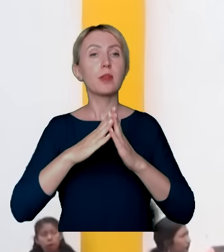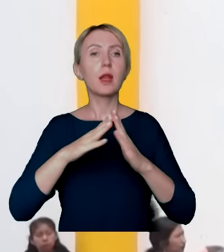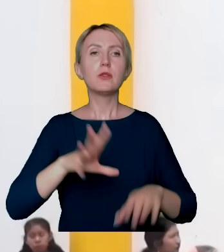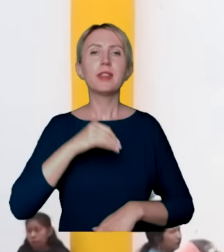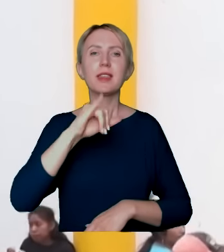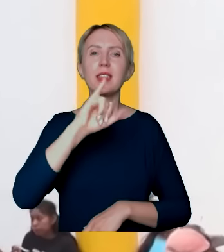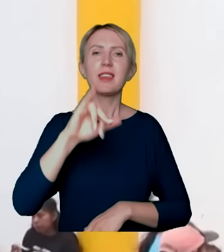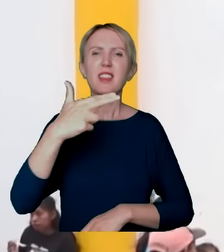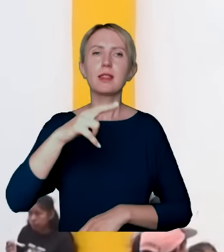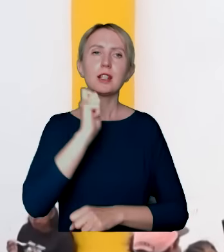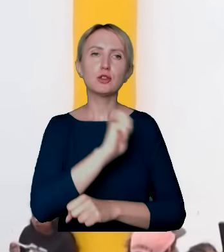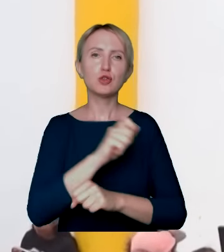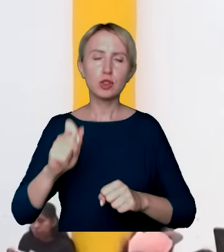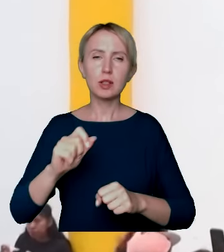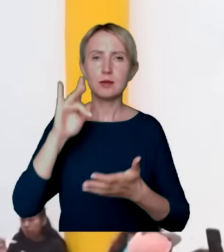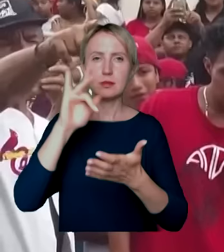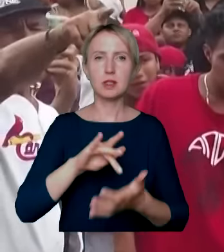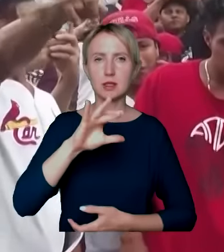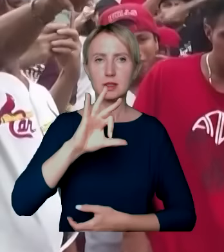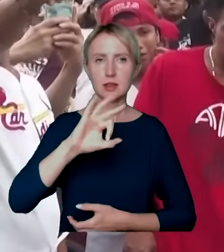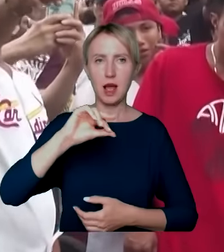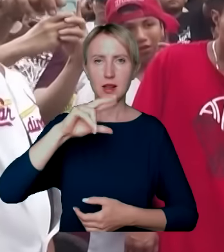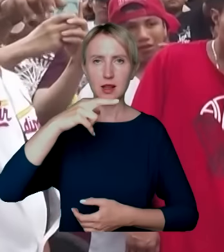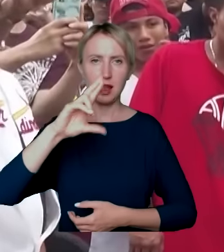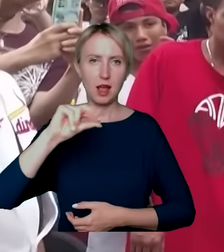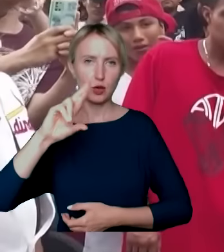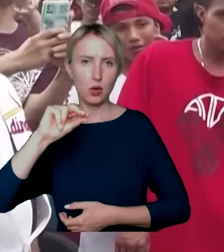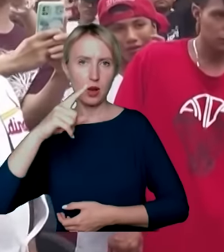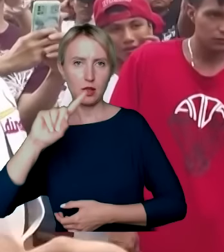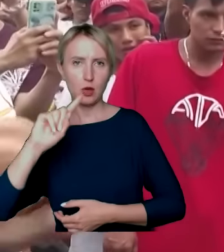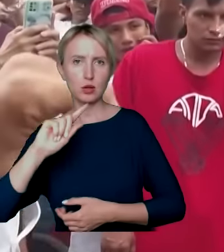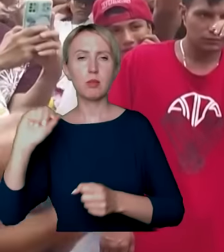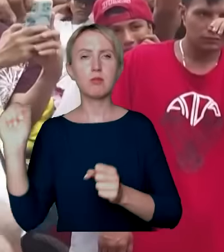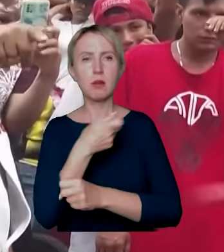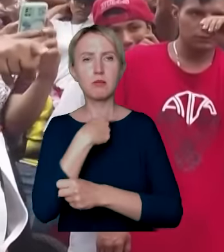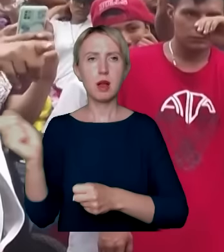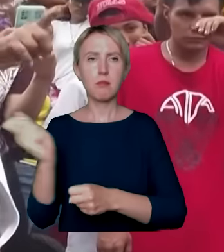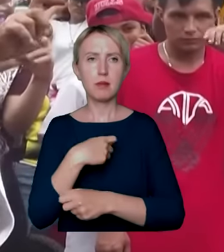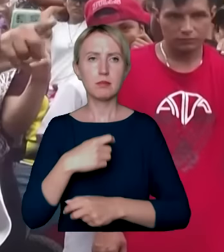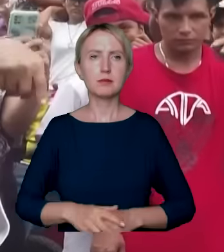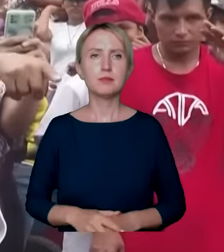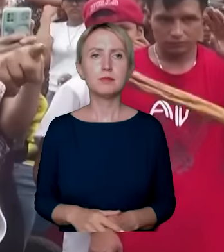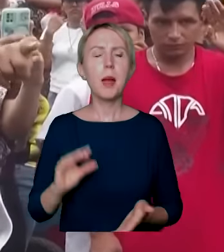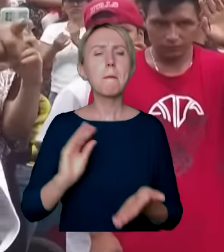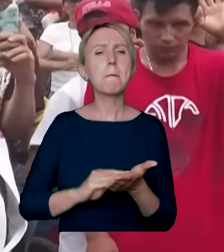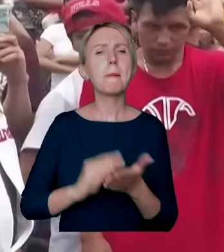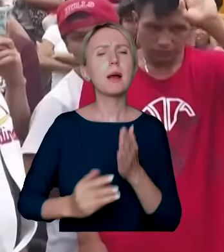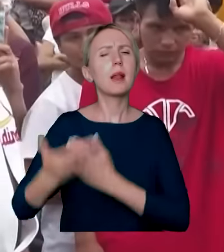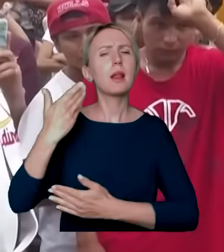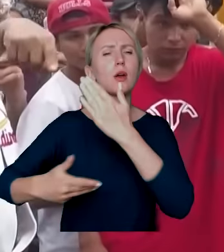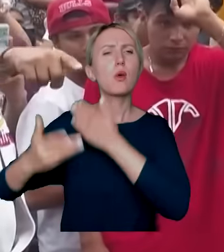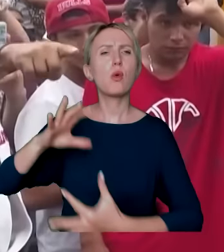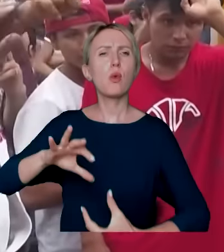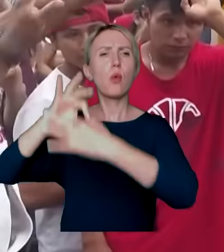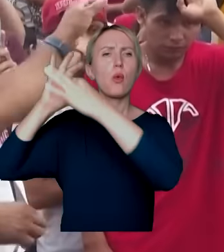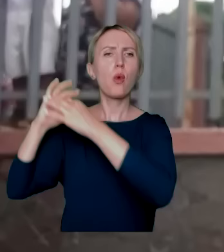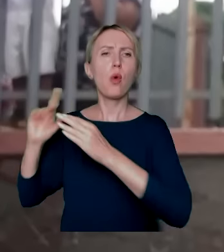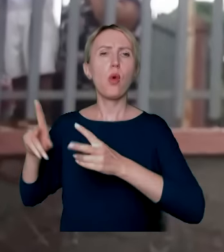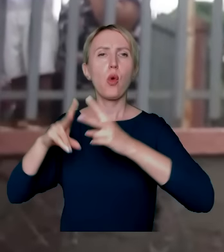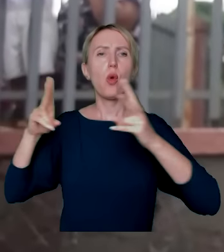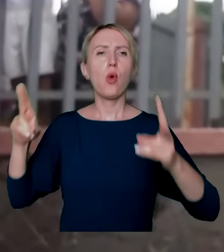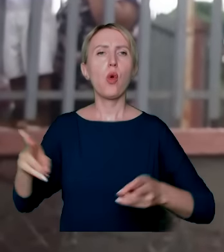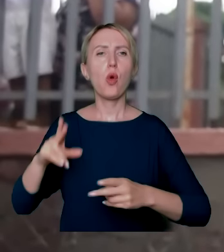w mieście San Juan de Oriente. Wszystko po to, aby okładać się biczami w starożytnym rytuale. Jego początki sięgają jeszcze okresu kolonialnego.